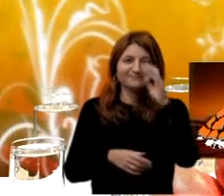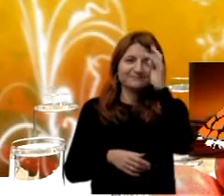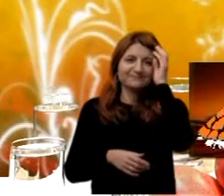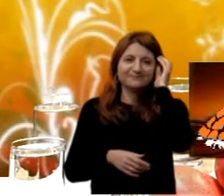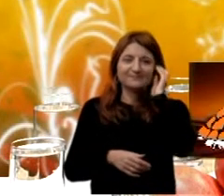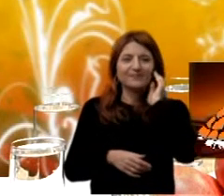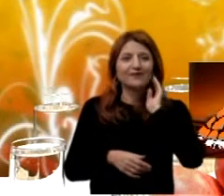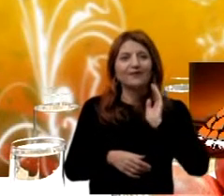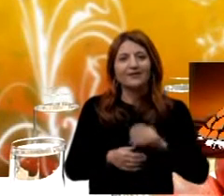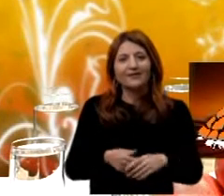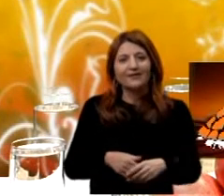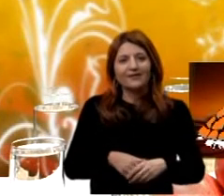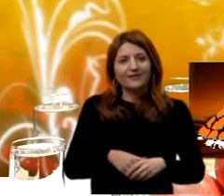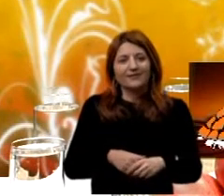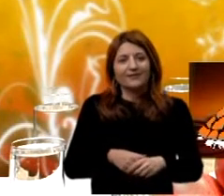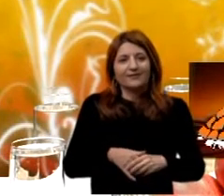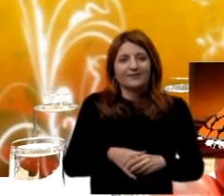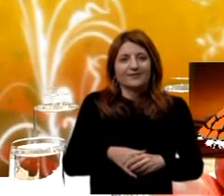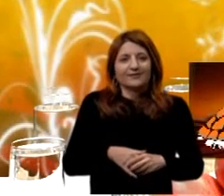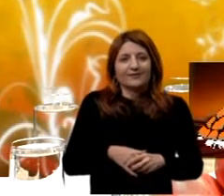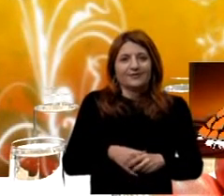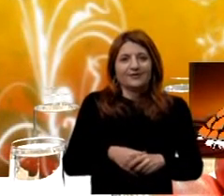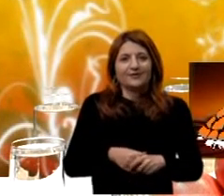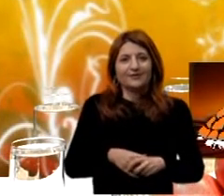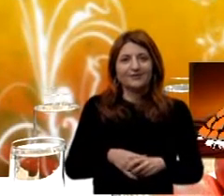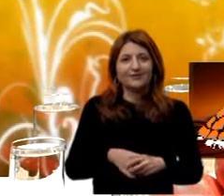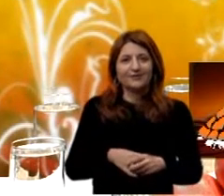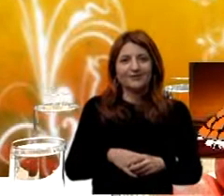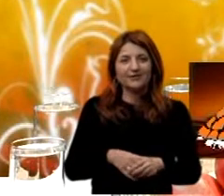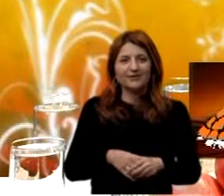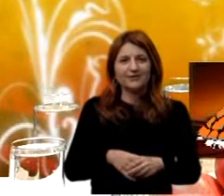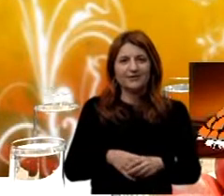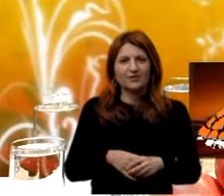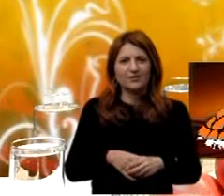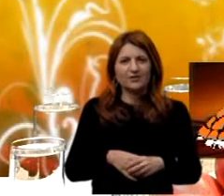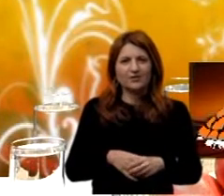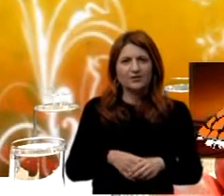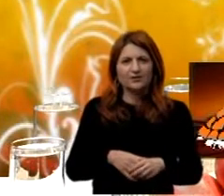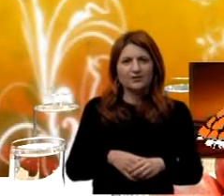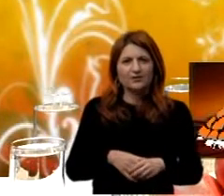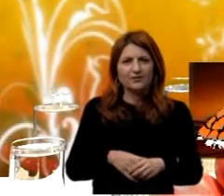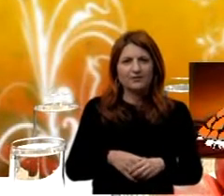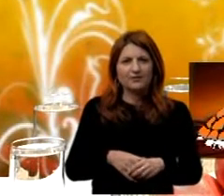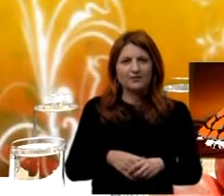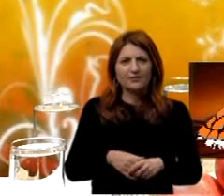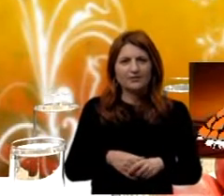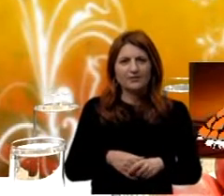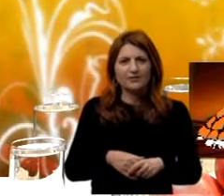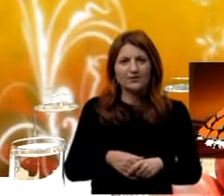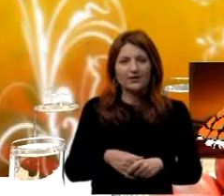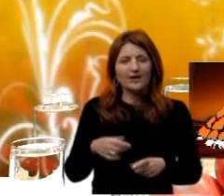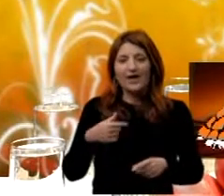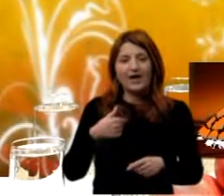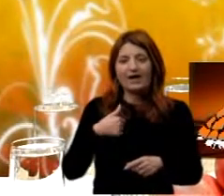na ovo što ste vi, doktorica Sonja. Ne, rekli. Ja sam, nažalost, samo me? Sonja. Da,